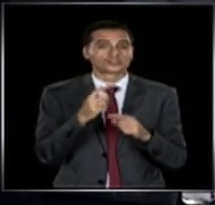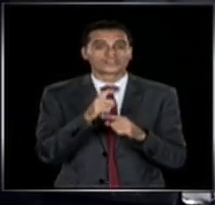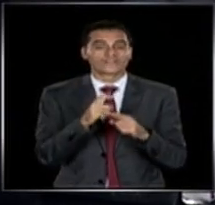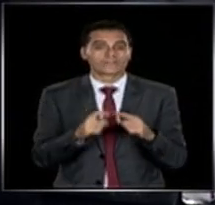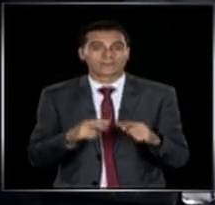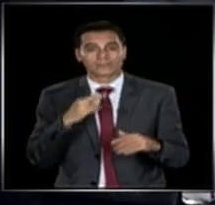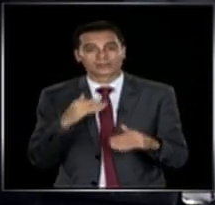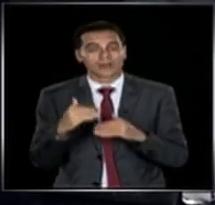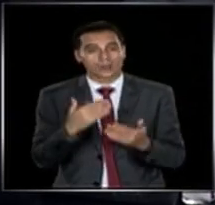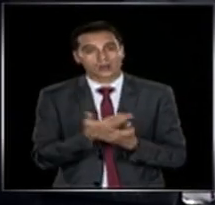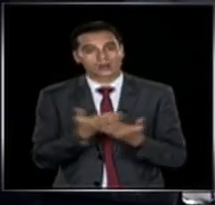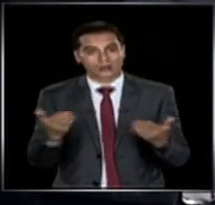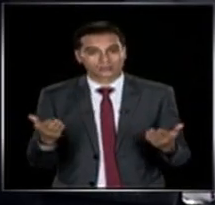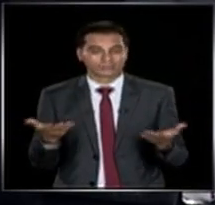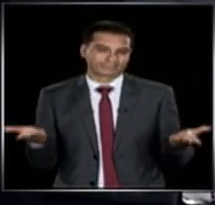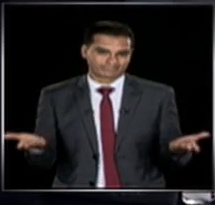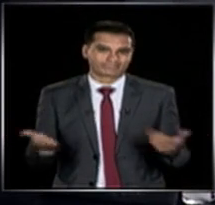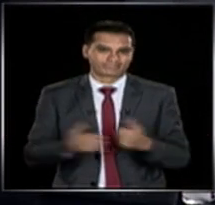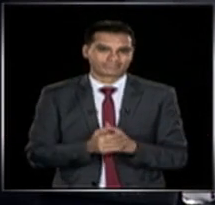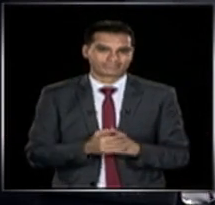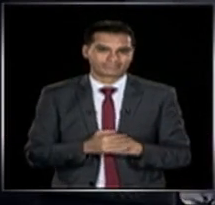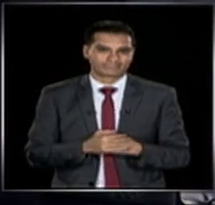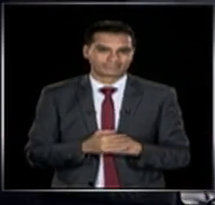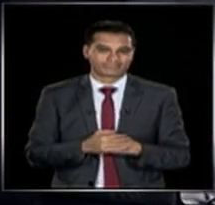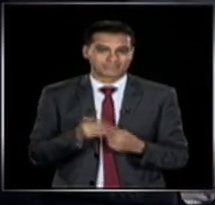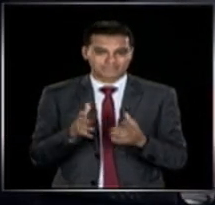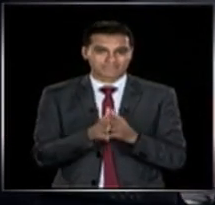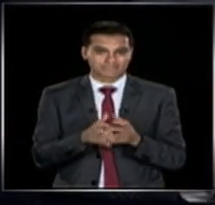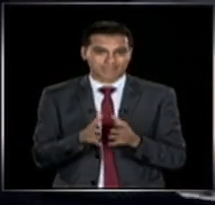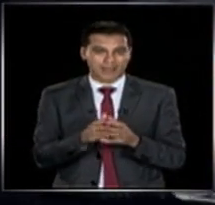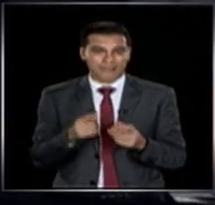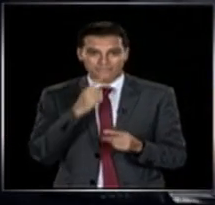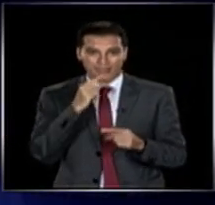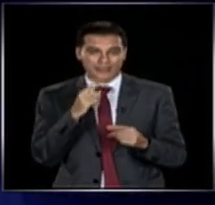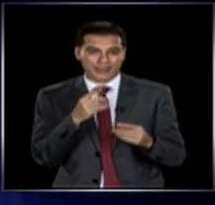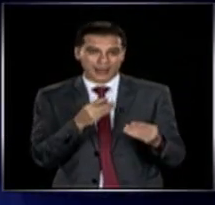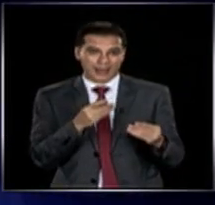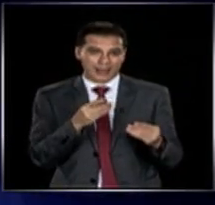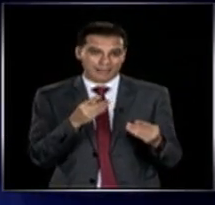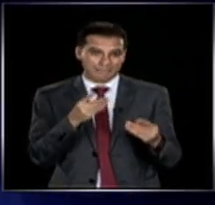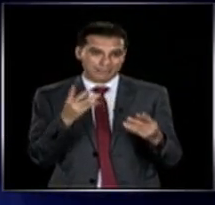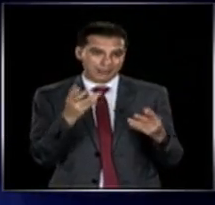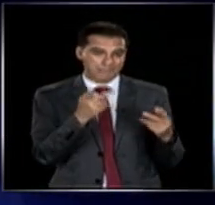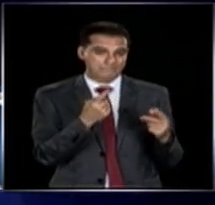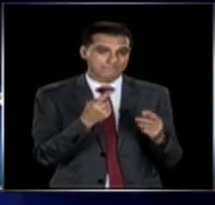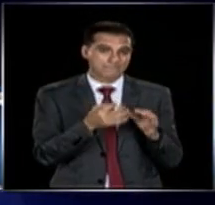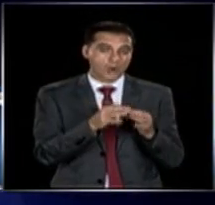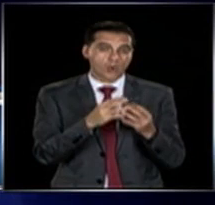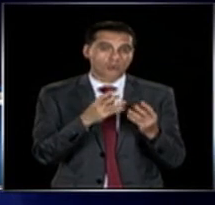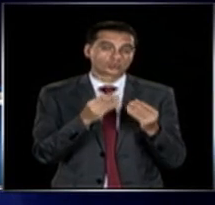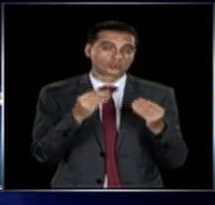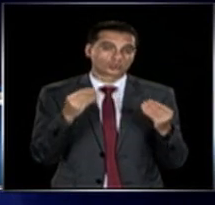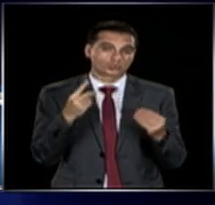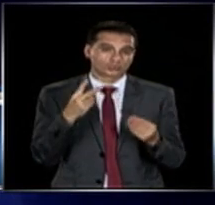12-14% من قادرون باختلاف، يعني بنتكلم في ملايين. الحقيقة فرق العمل اللي